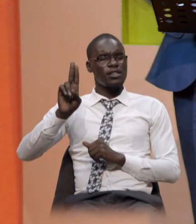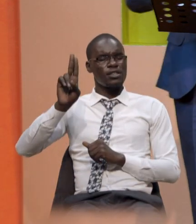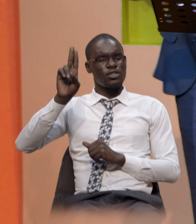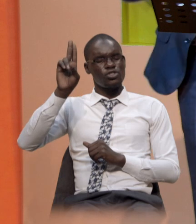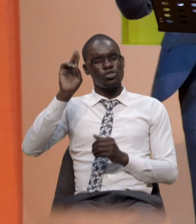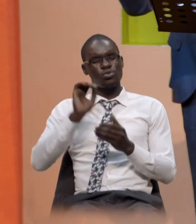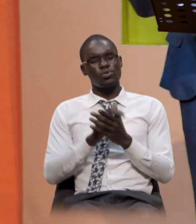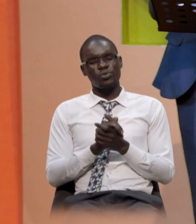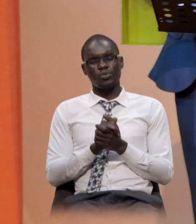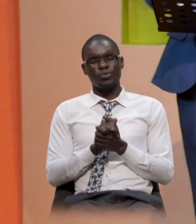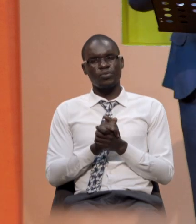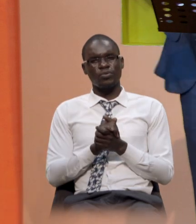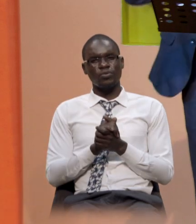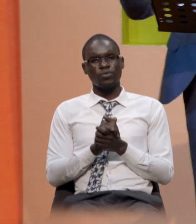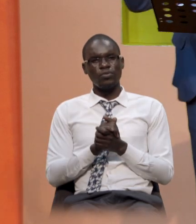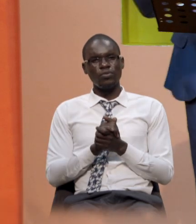uniongoze